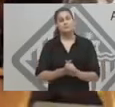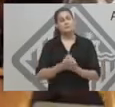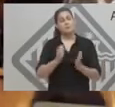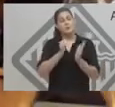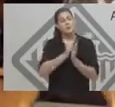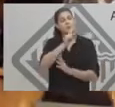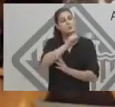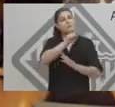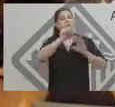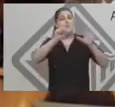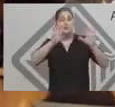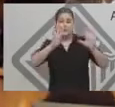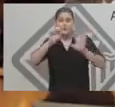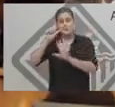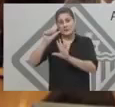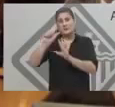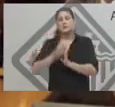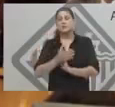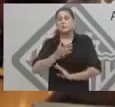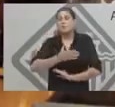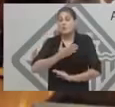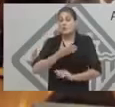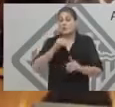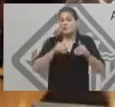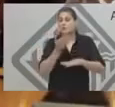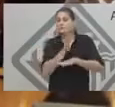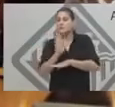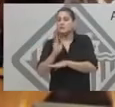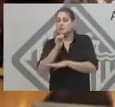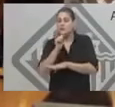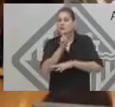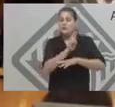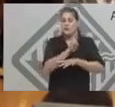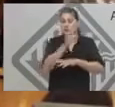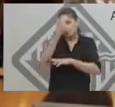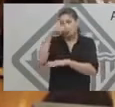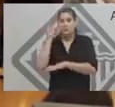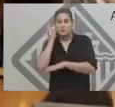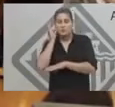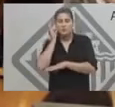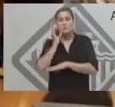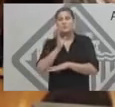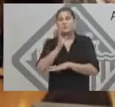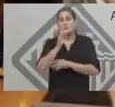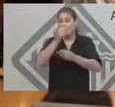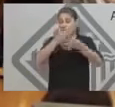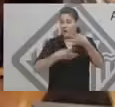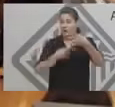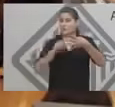l'article 196, poden ser candidats tots els regidors que encapçalin les seves corresponents